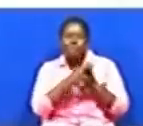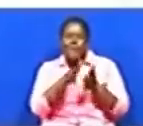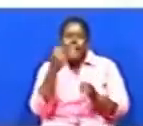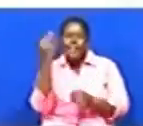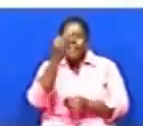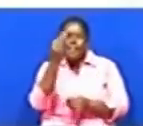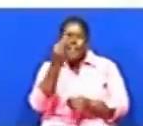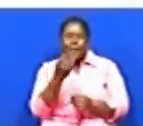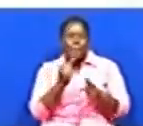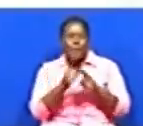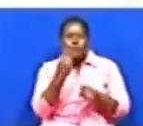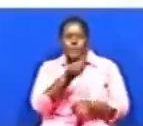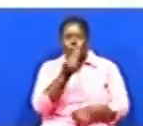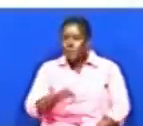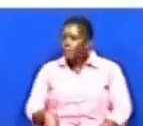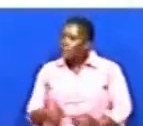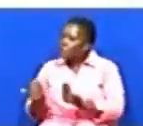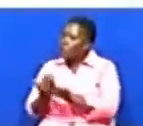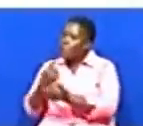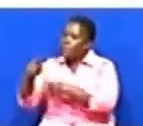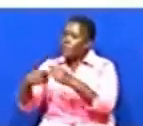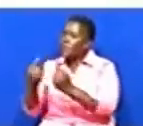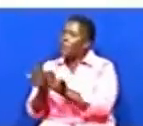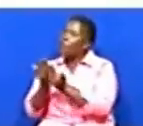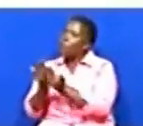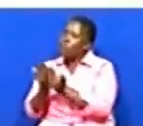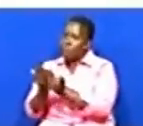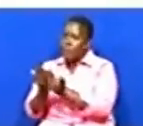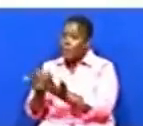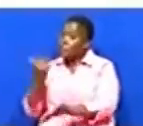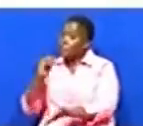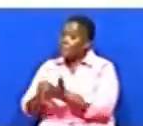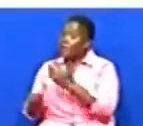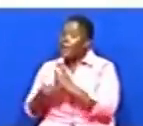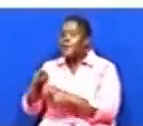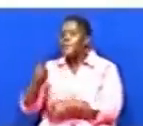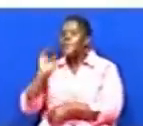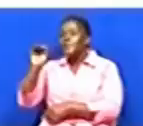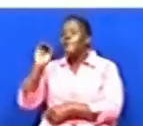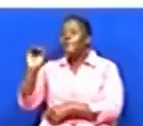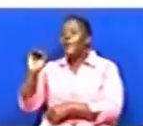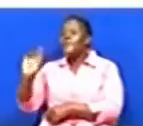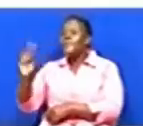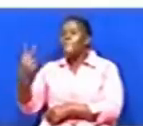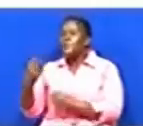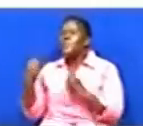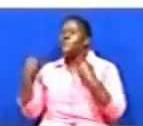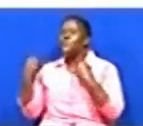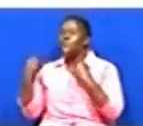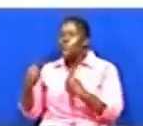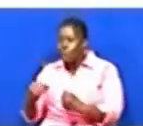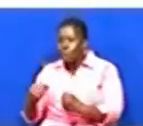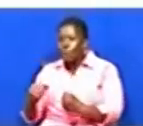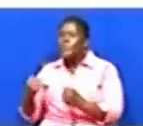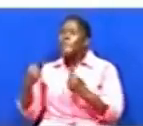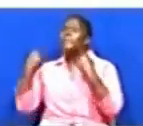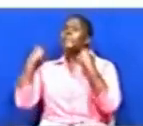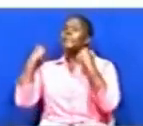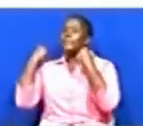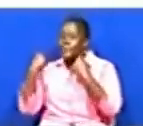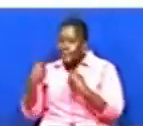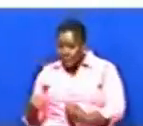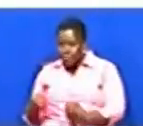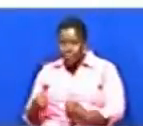machache. Ninawaomba Watanzania mwendelee kuniombea pia, kwa sababu hii ni safari nyingine nzito na